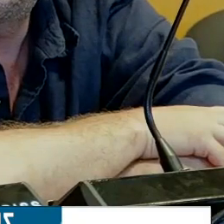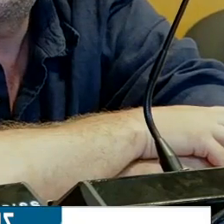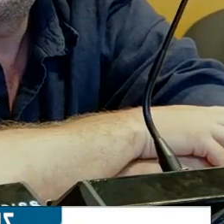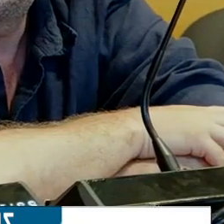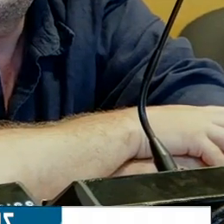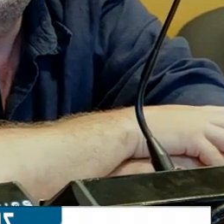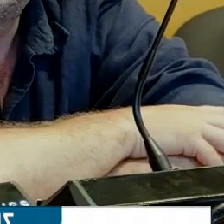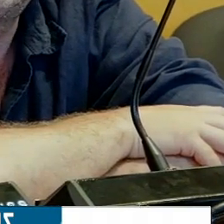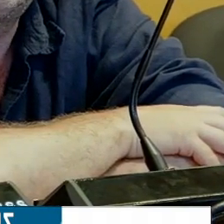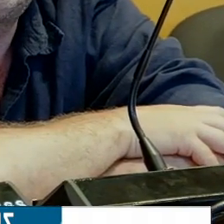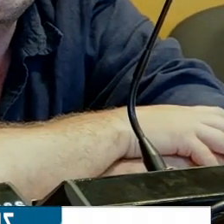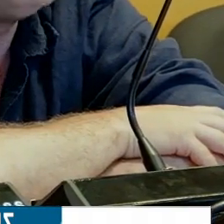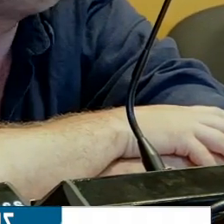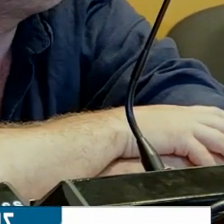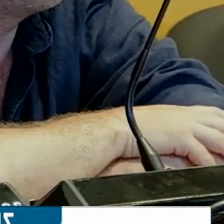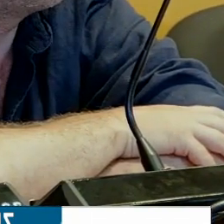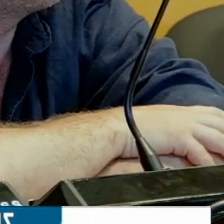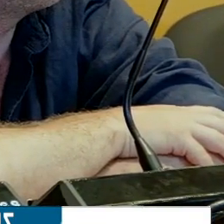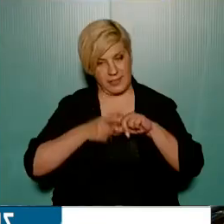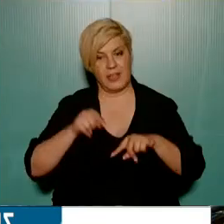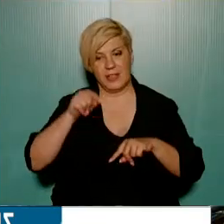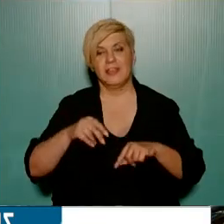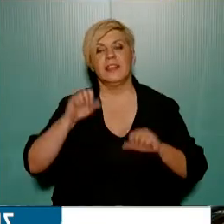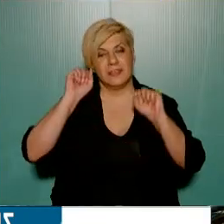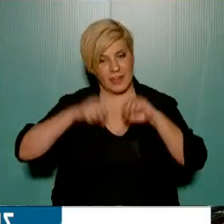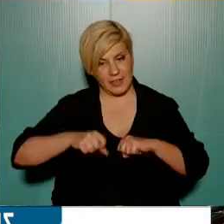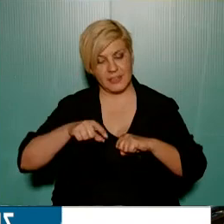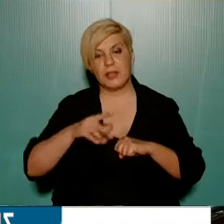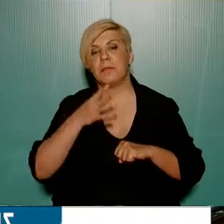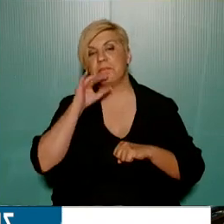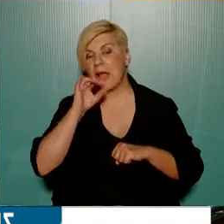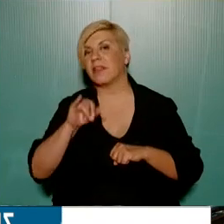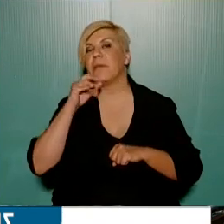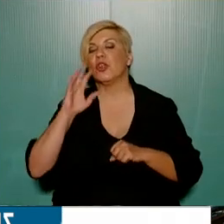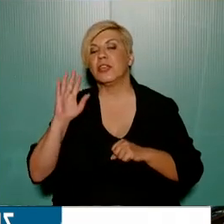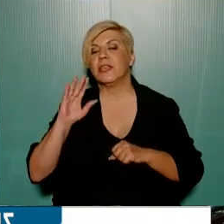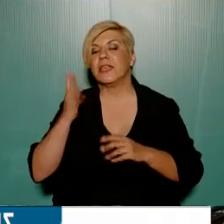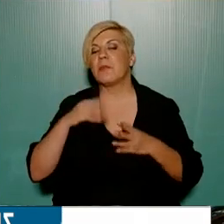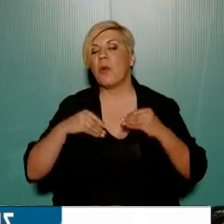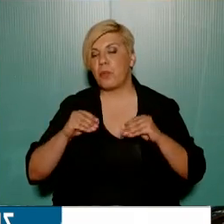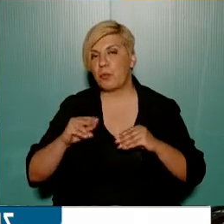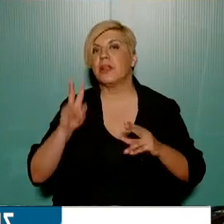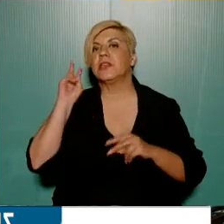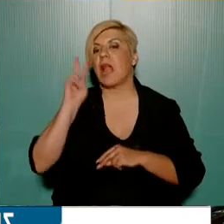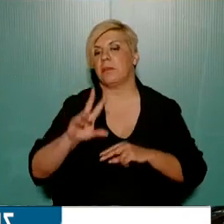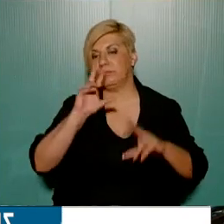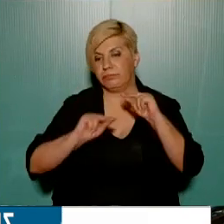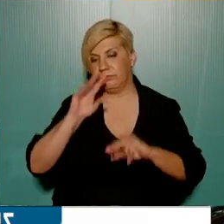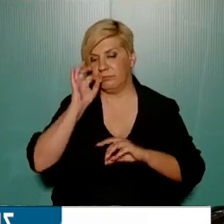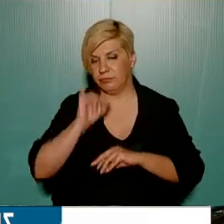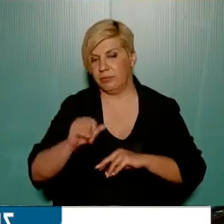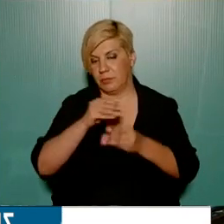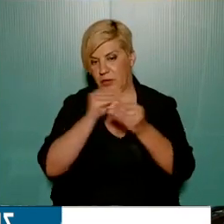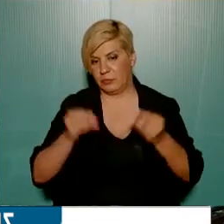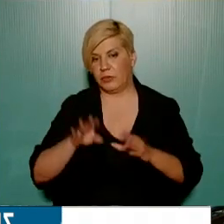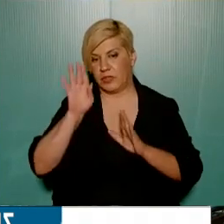γίνεται σε συνωμοτική θετική συνέργεια μαζί σας. Ναι. Γιατί λογοδοσία έχουμε, αλλά για το τραμ θα